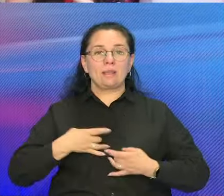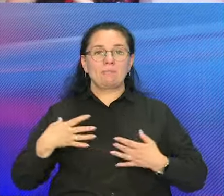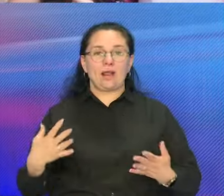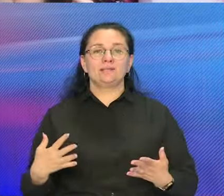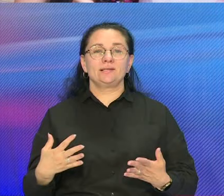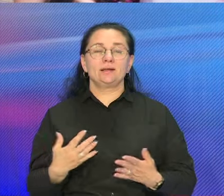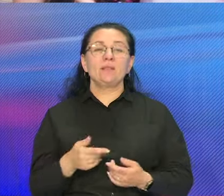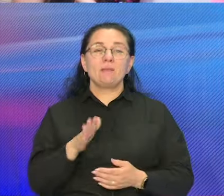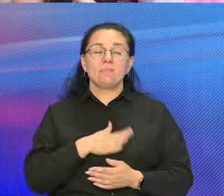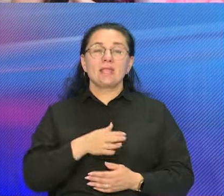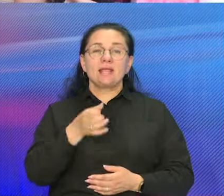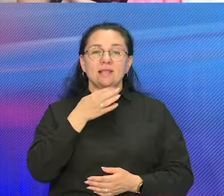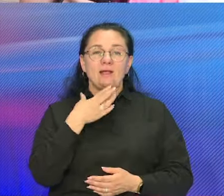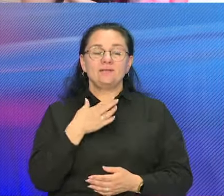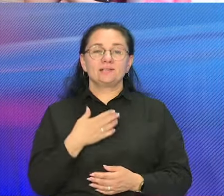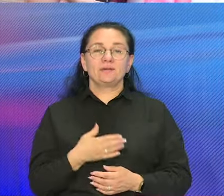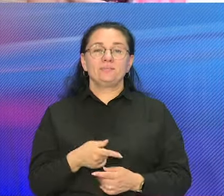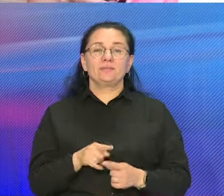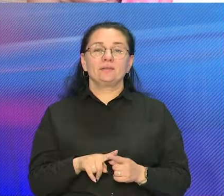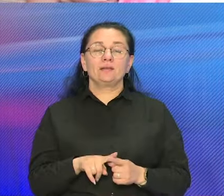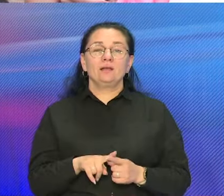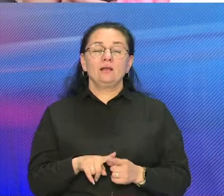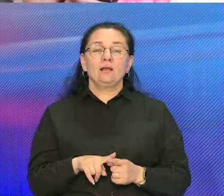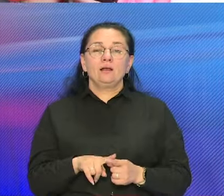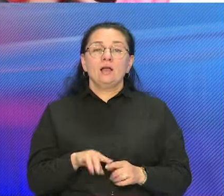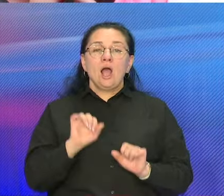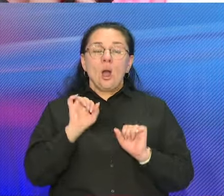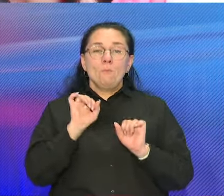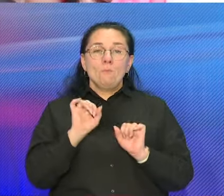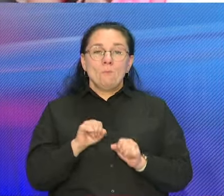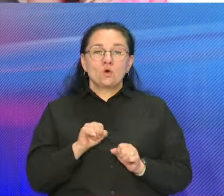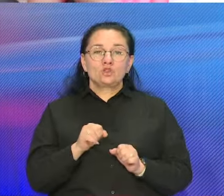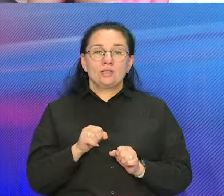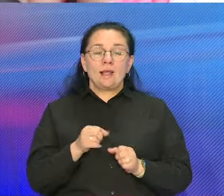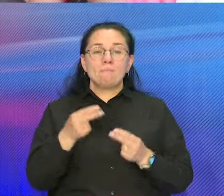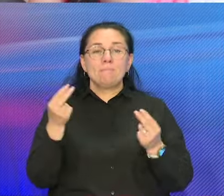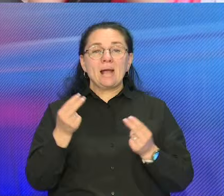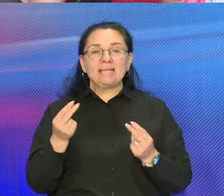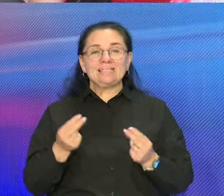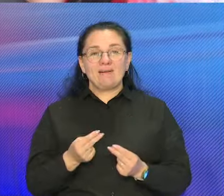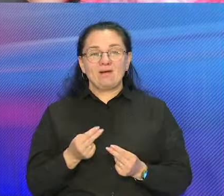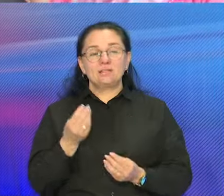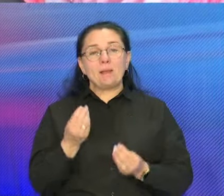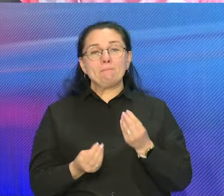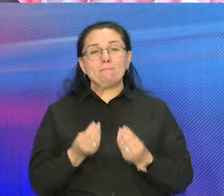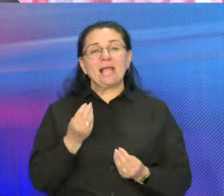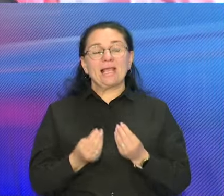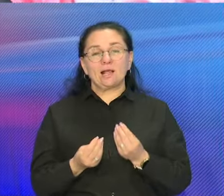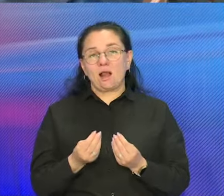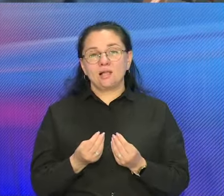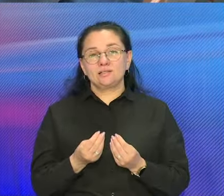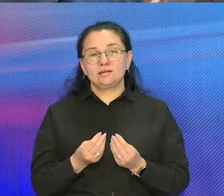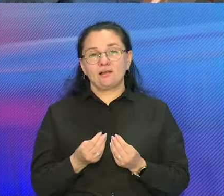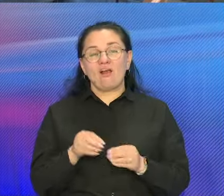Мне нравится он, допустим Там можно порисовать, можно поиграть во что-то, в